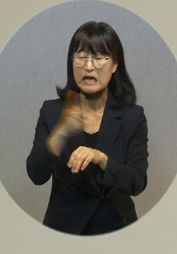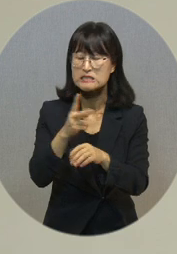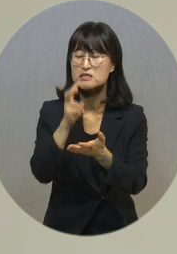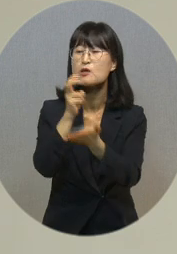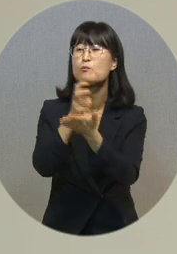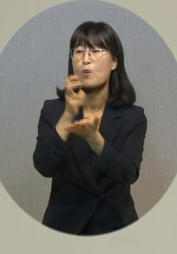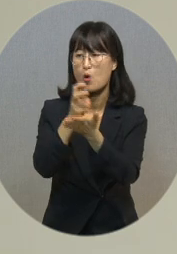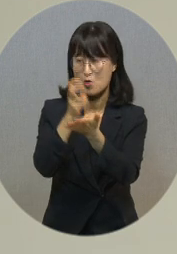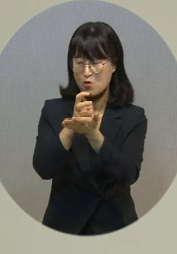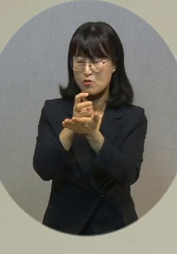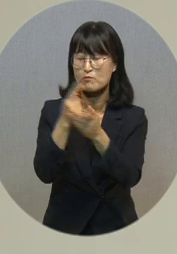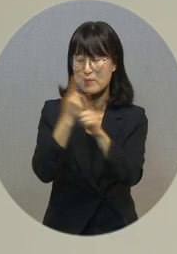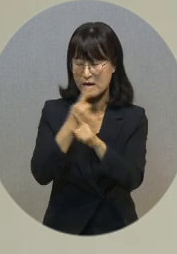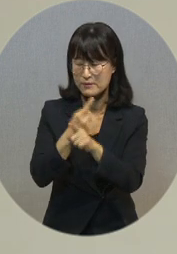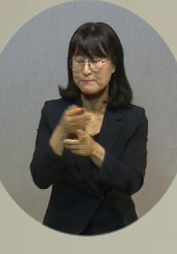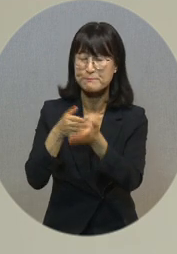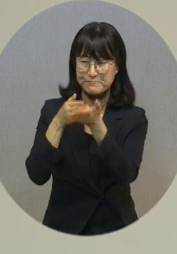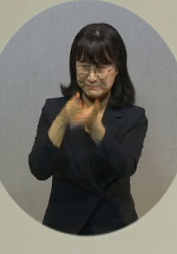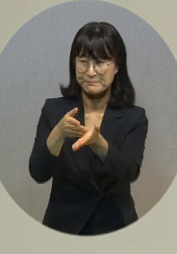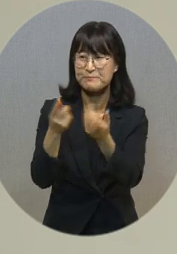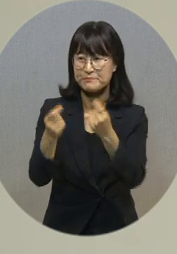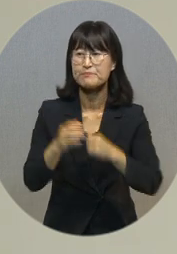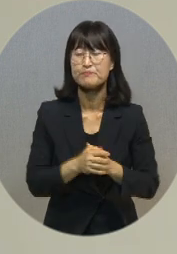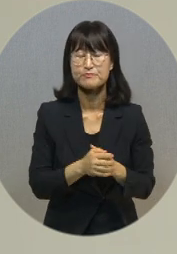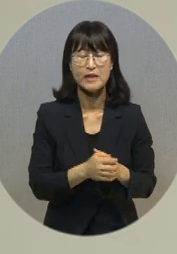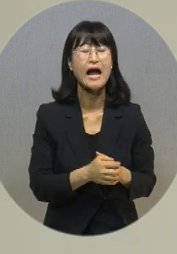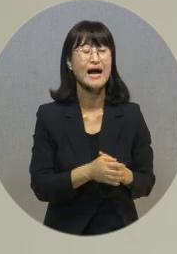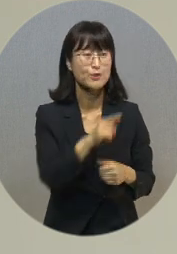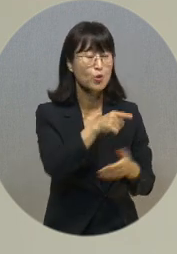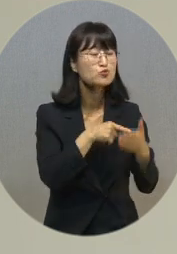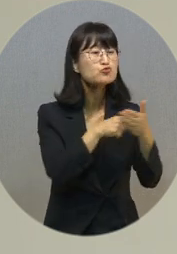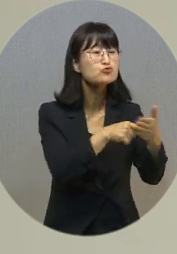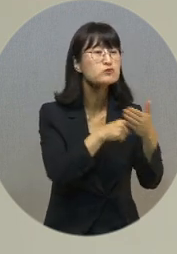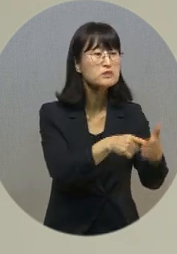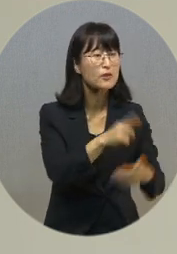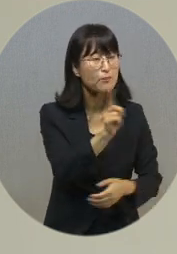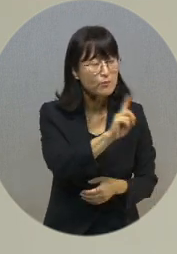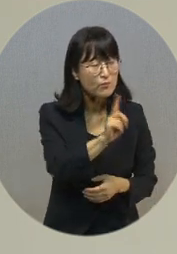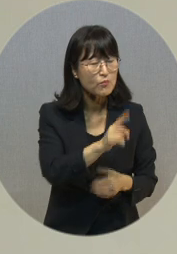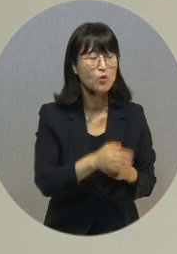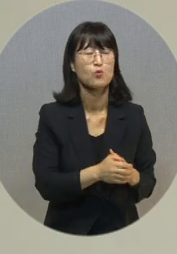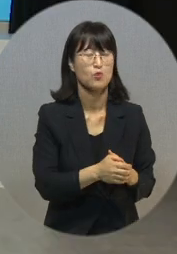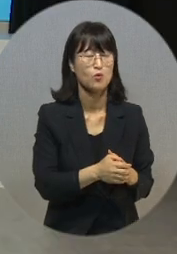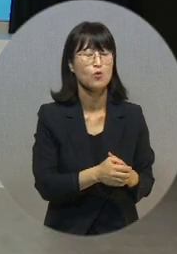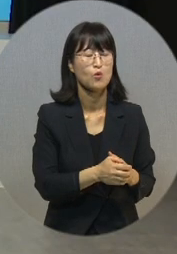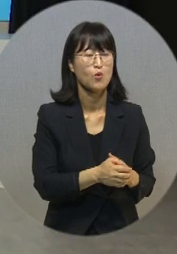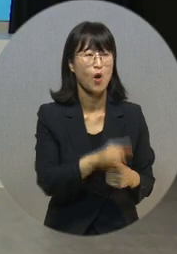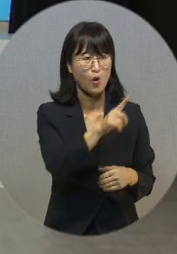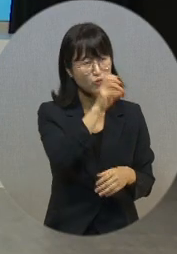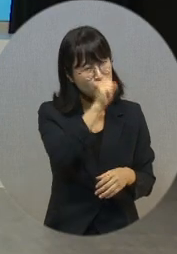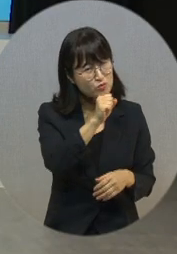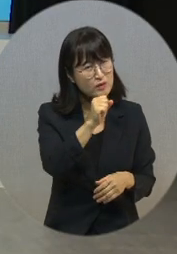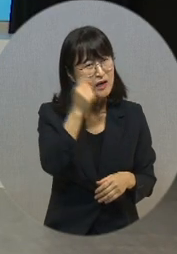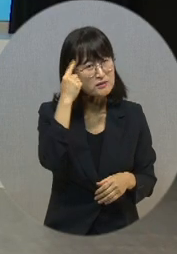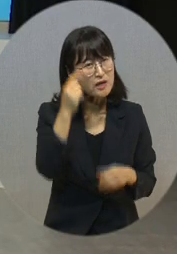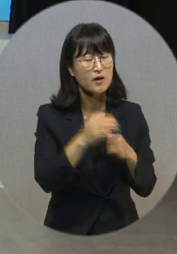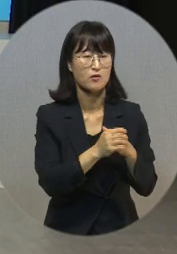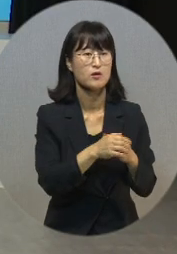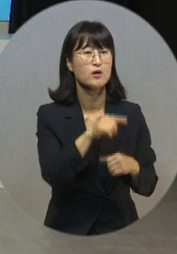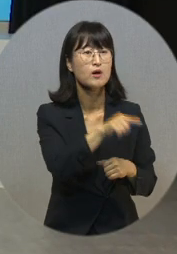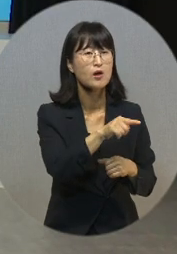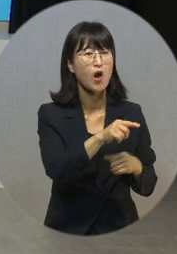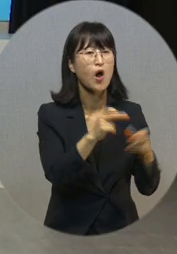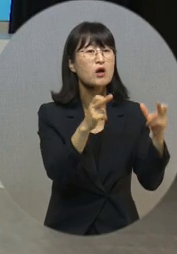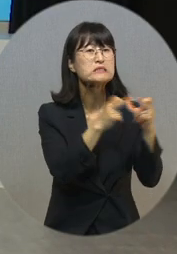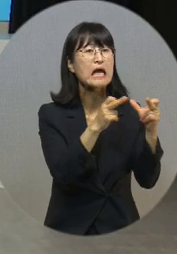의원님께서 지금도 추진하고 있는 부분이 하나가 있는 게 저는 참 인상적이고 좋았다 생각하는 게 장애 학대 예방의